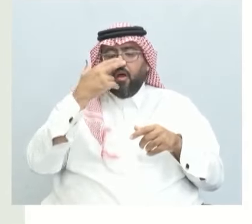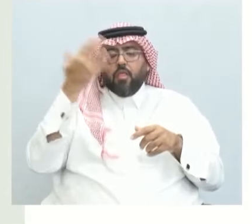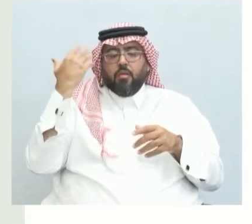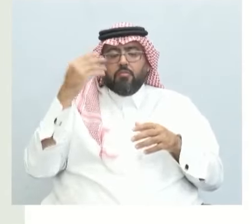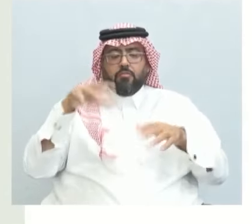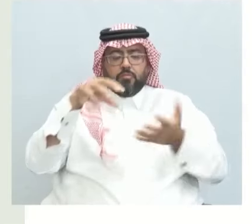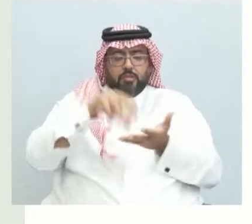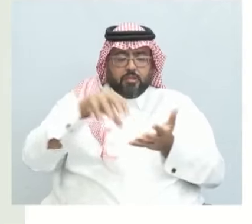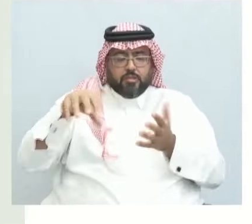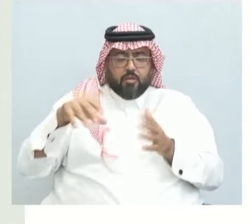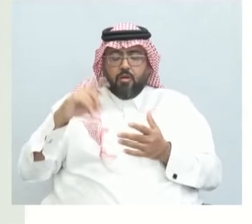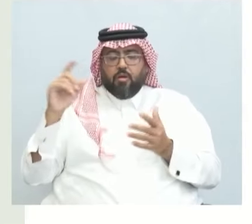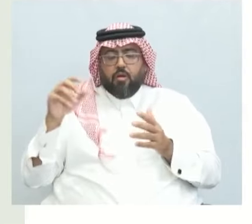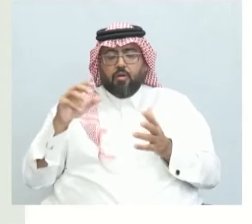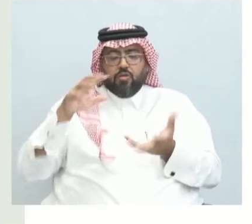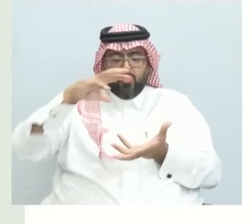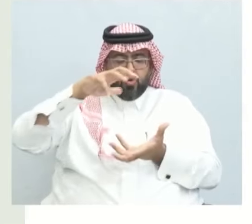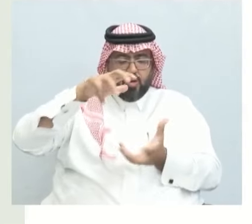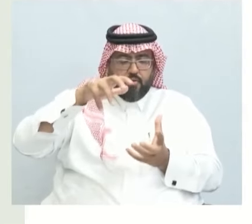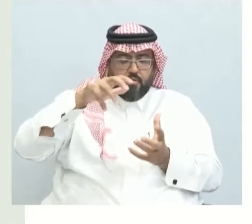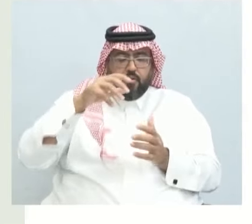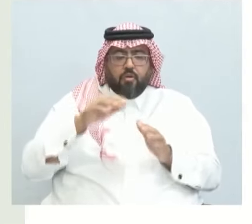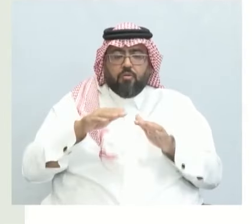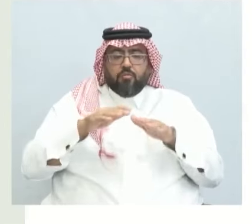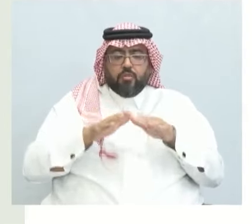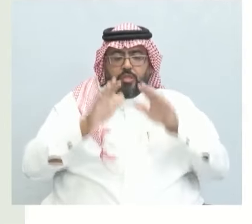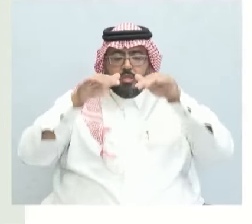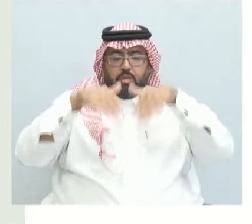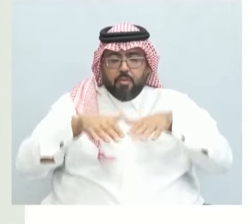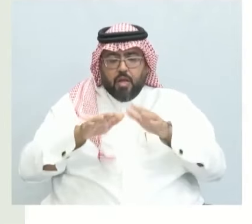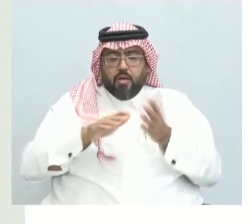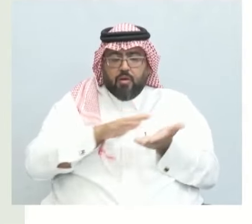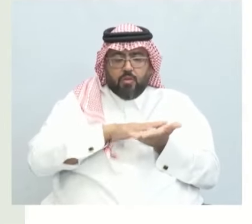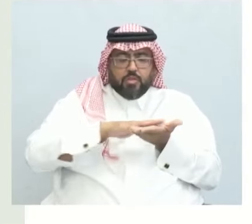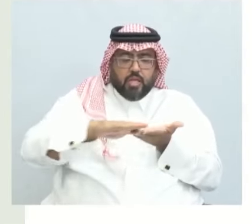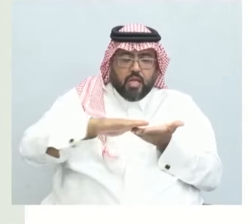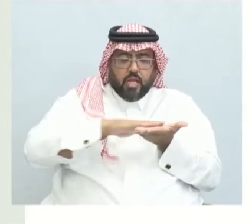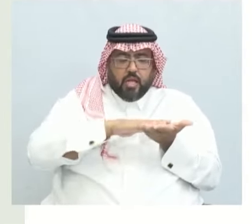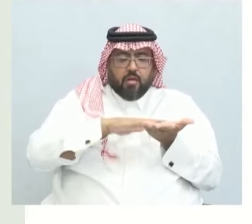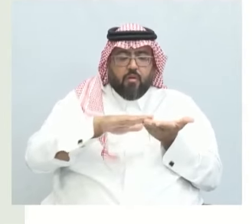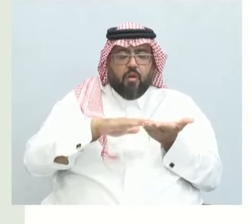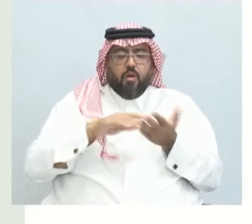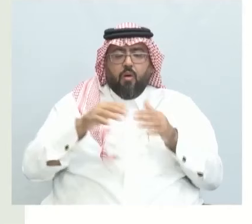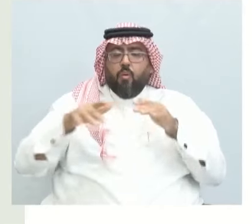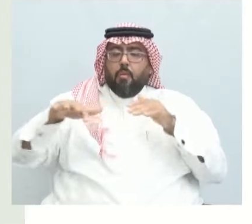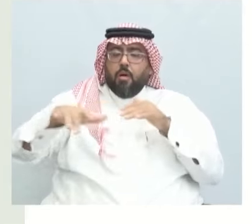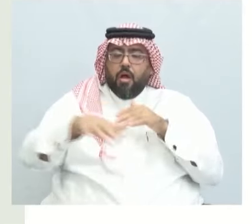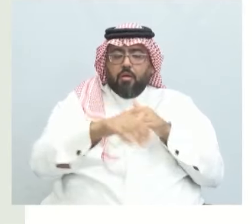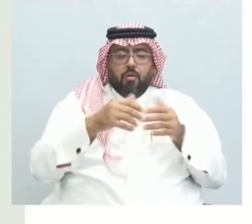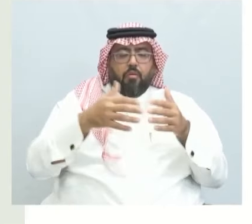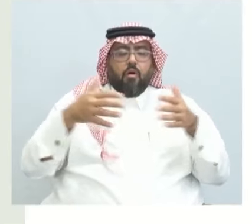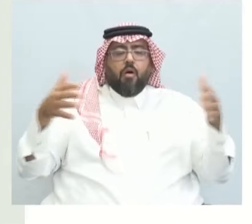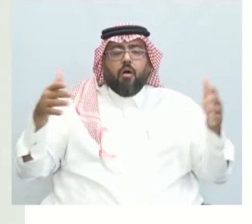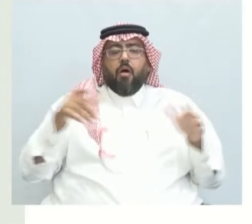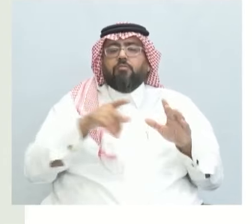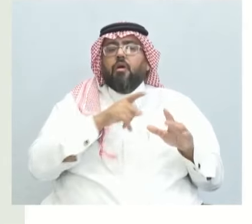تبا ت جغرافيتها ما بين انجاد وسهول وهضاب وسواحل بحار لان رقعتها الشاسعه كانت